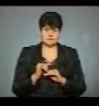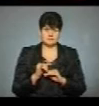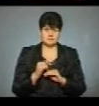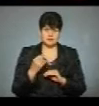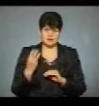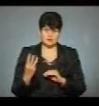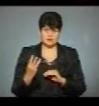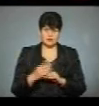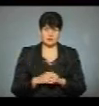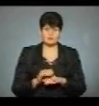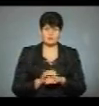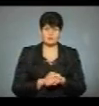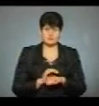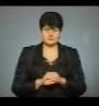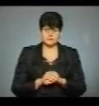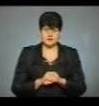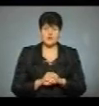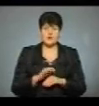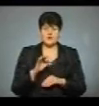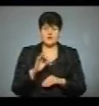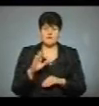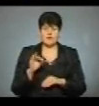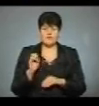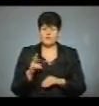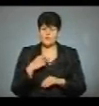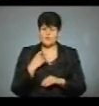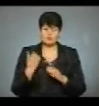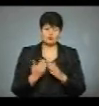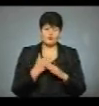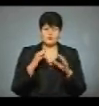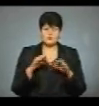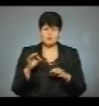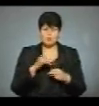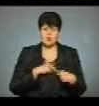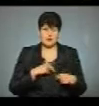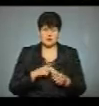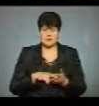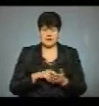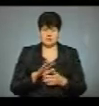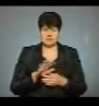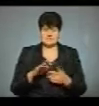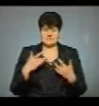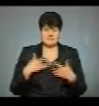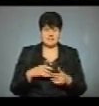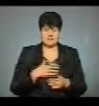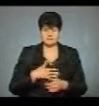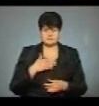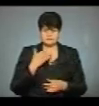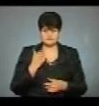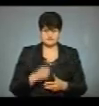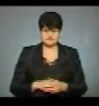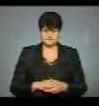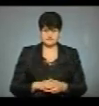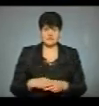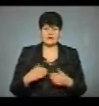3. Молодчиночка. Ольга Вовк каже, нового закону про працю не боїться та за звільнення не переживає.